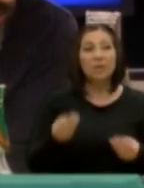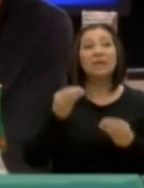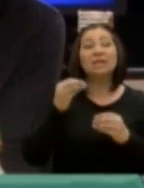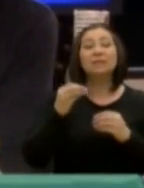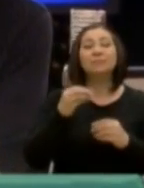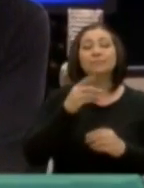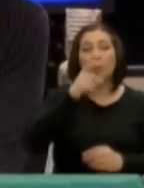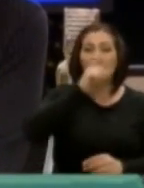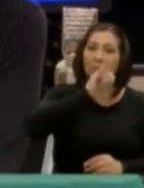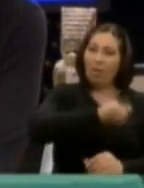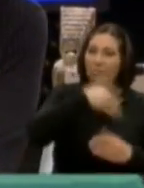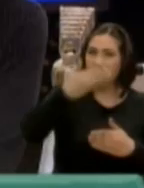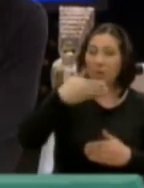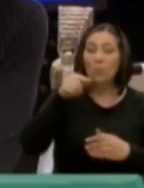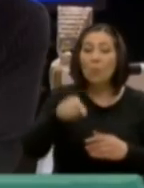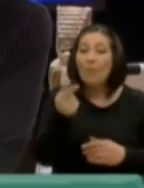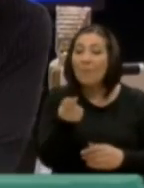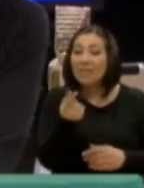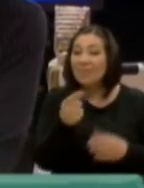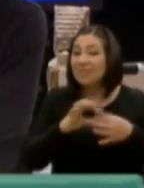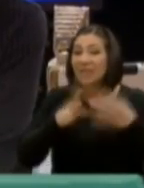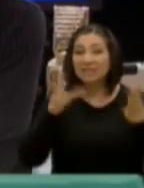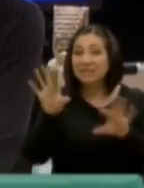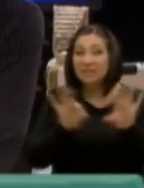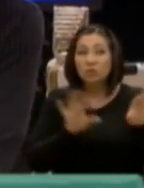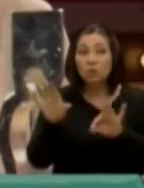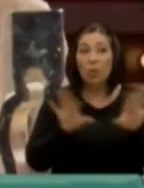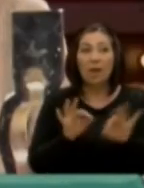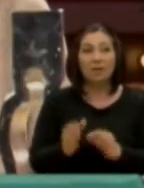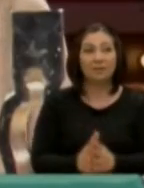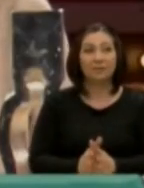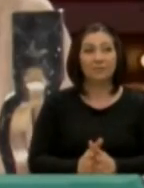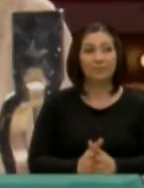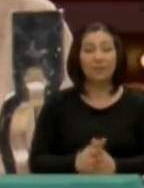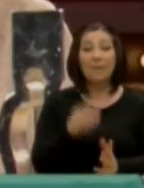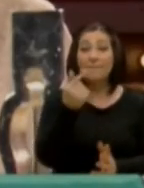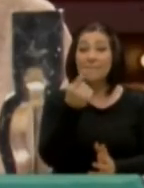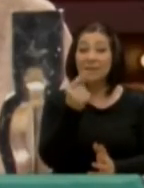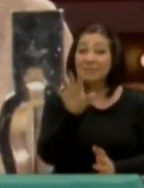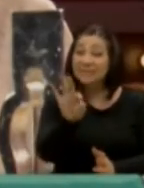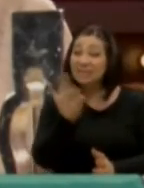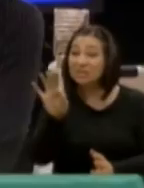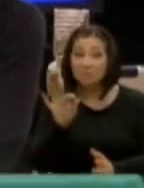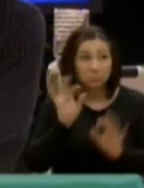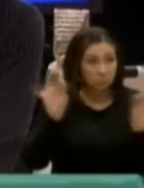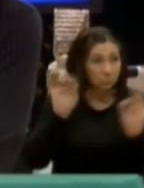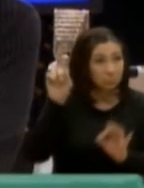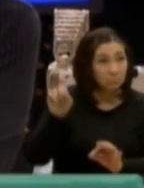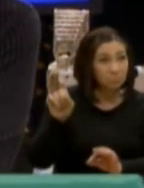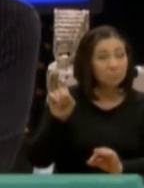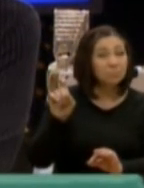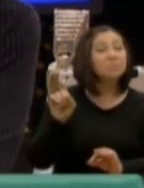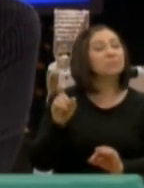diyor ki efendim bu diyor bademi nasıl seçiyorlar? Badem, yani bademin seçilişinde değil mi Işıl Hanım onu